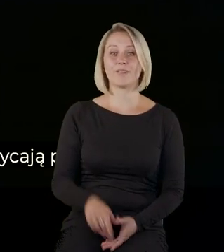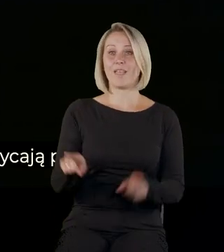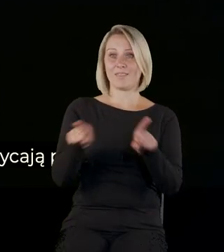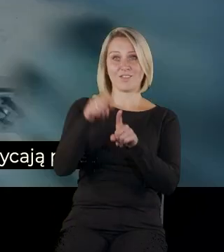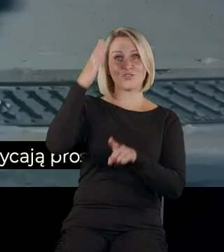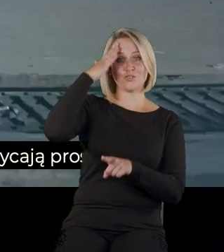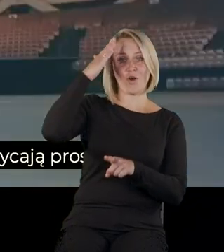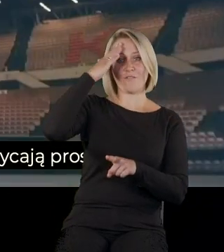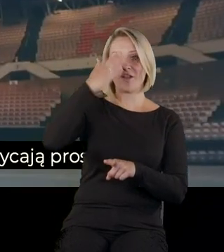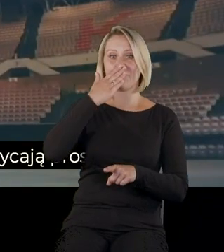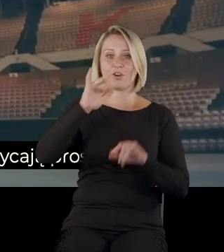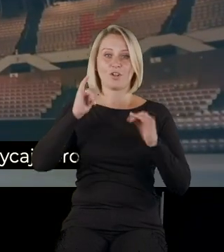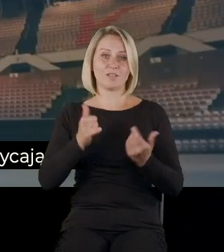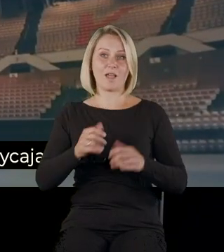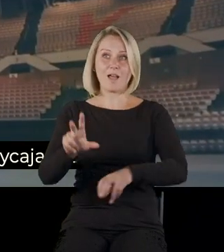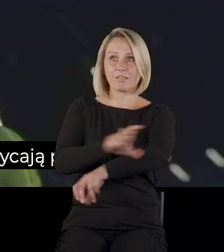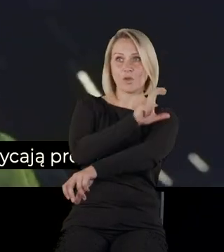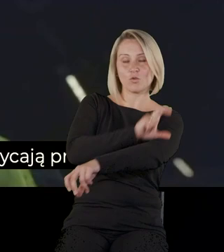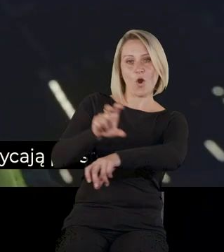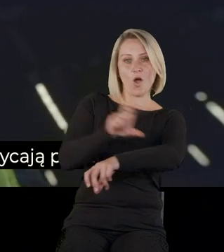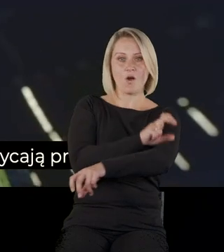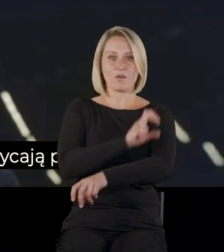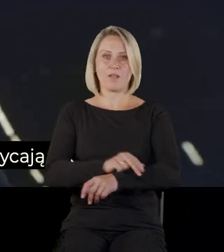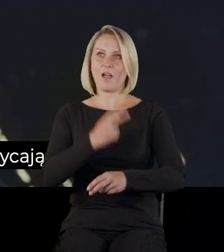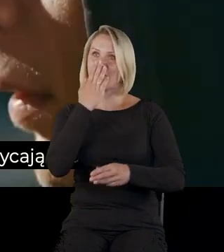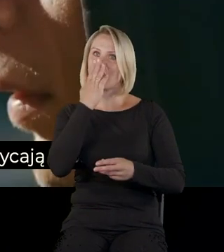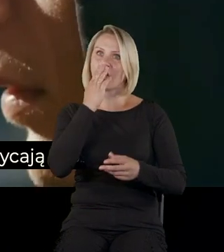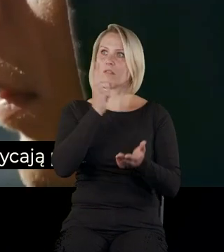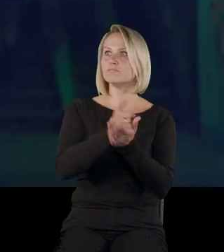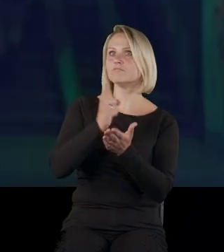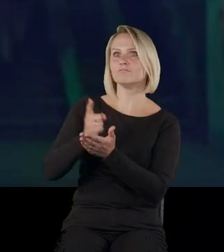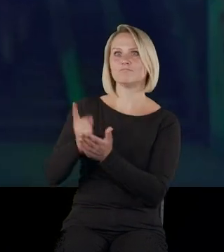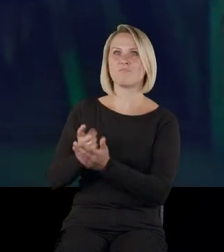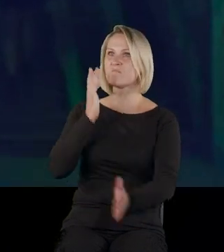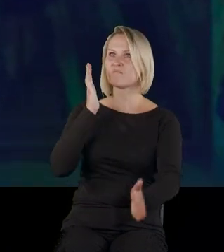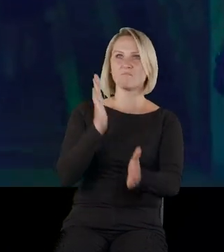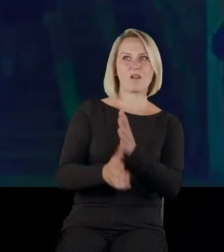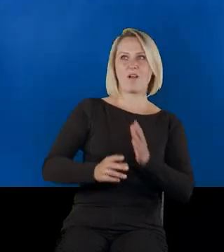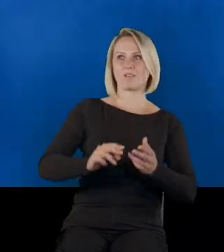Dowiedz się o rozwiązaniach technologicznych, które zachwycają prostotą.